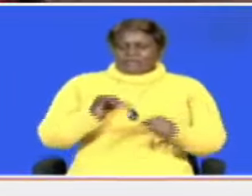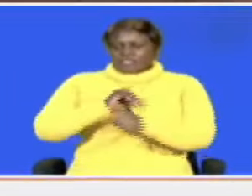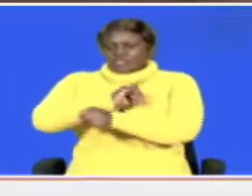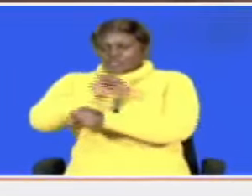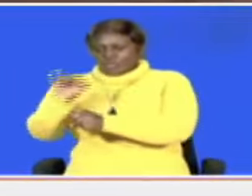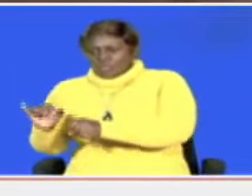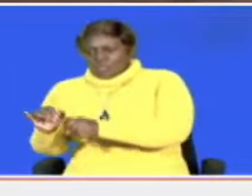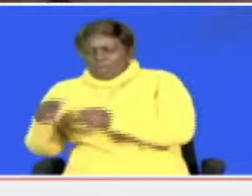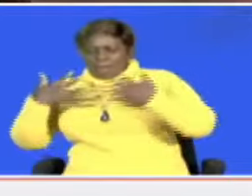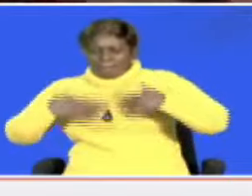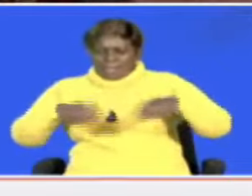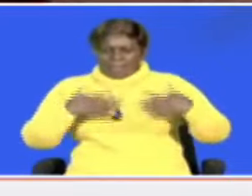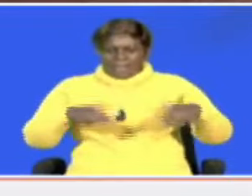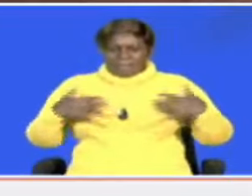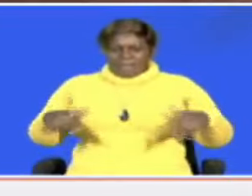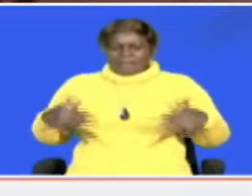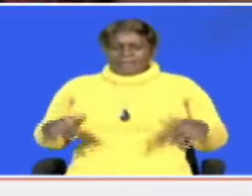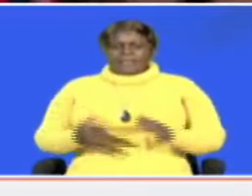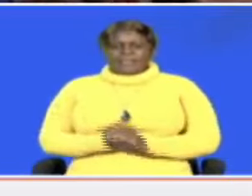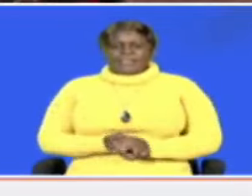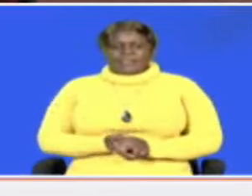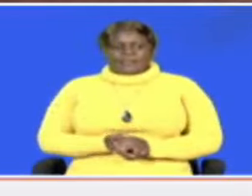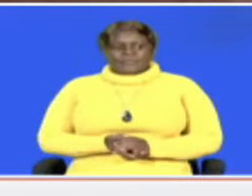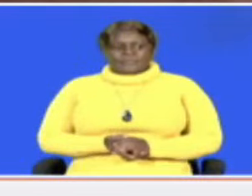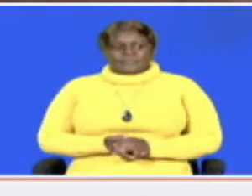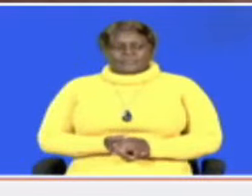na kucheza.